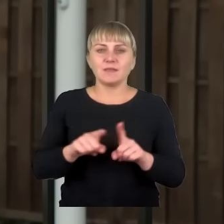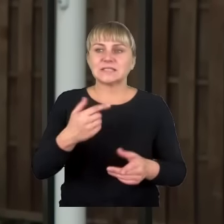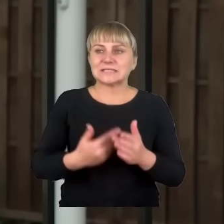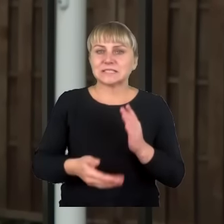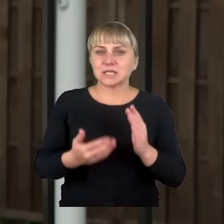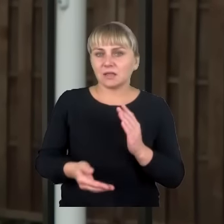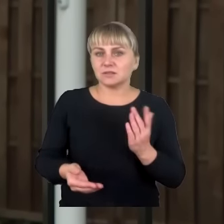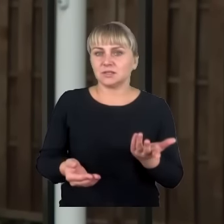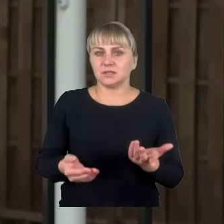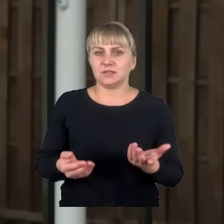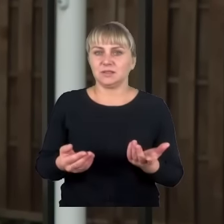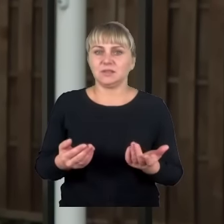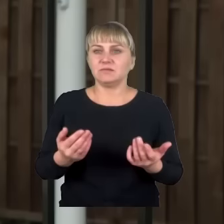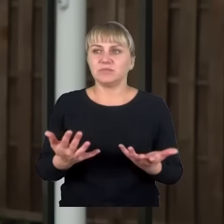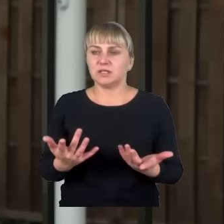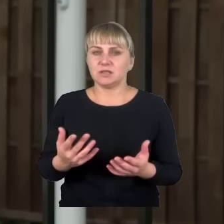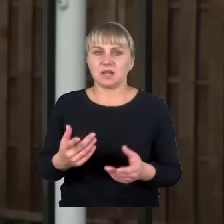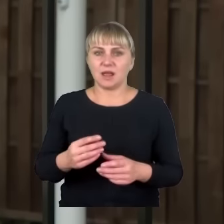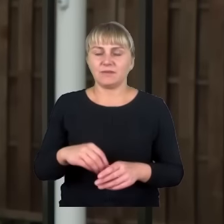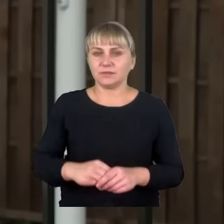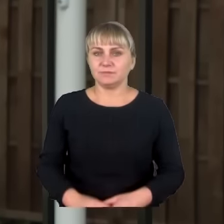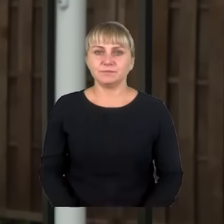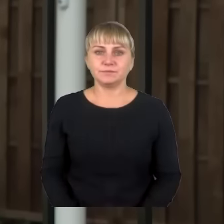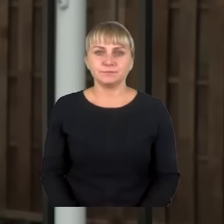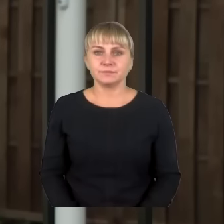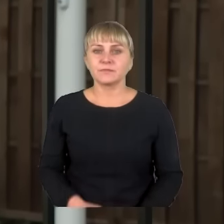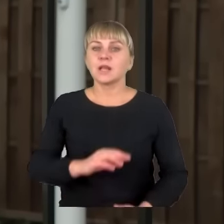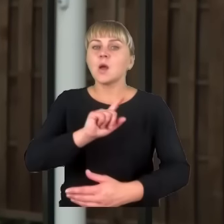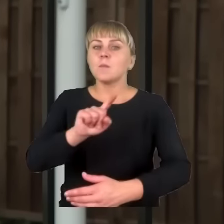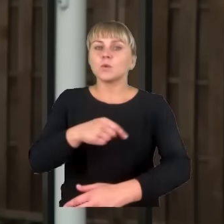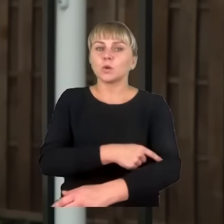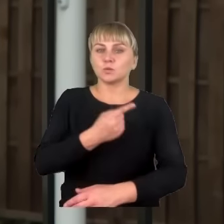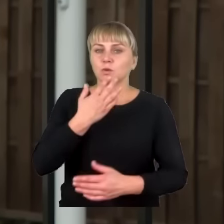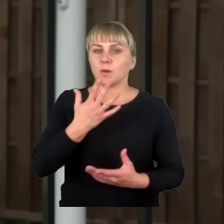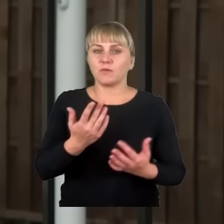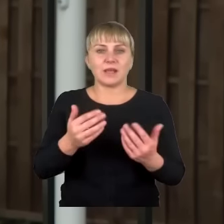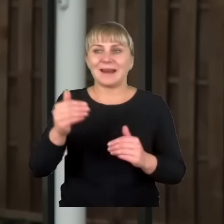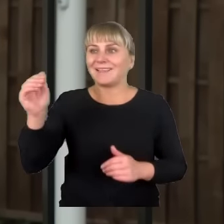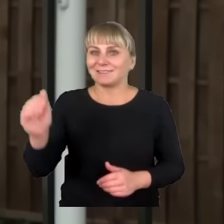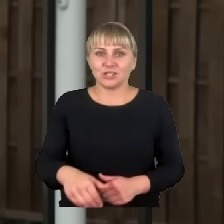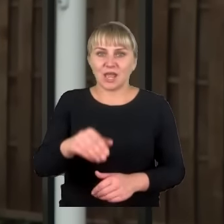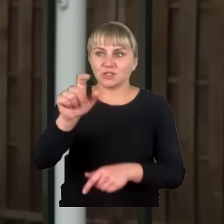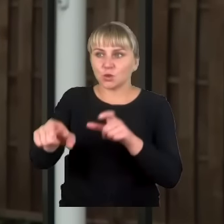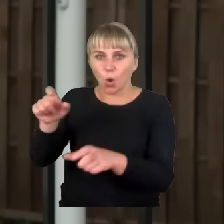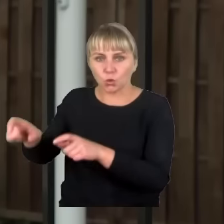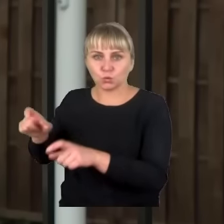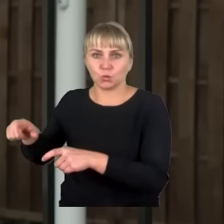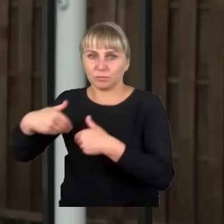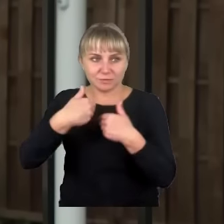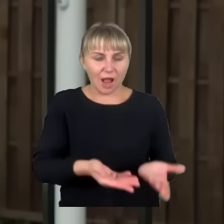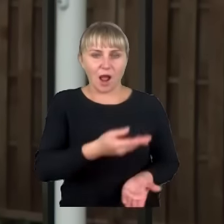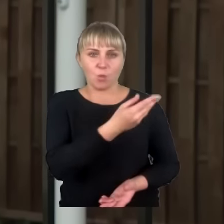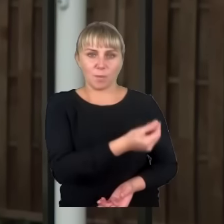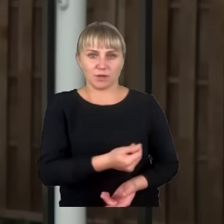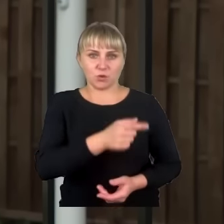dopuścić zatrzymani mężczyźni. Prokuratura mówi o tym, że kilka tysięcy osób powierzyło swoje pieniądze